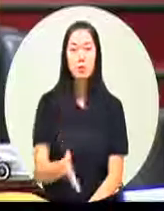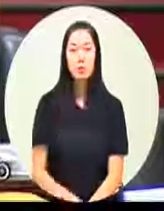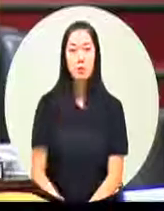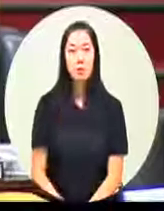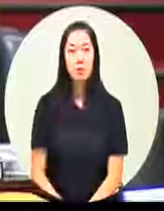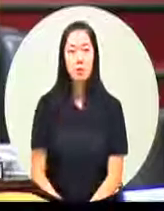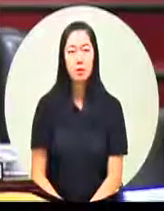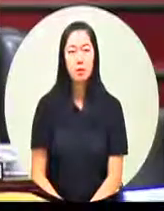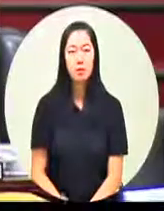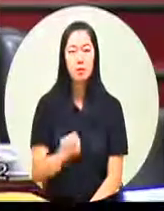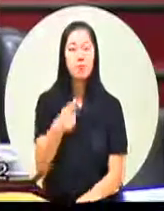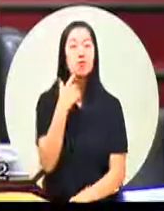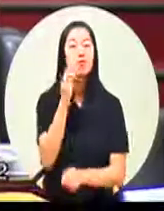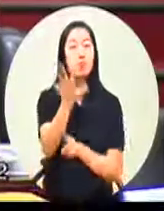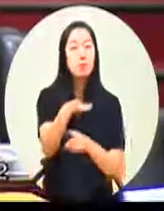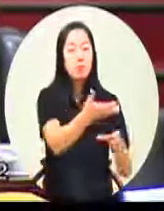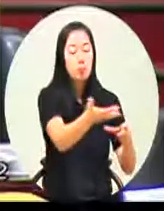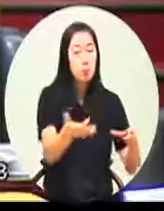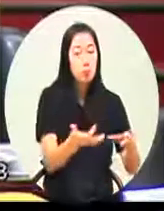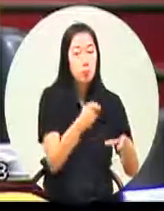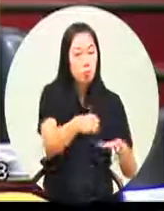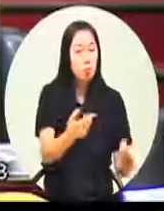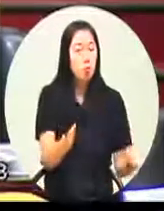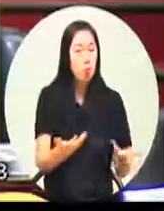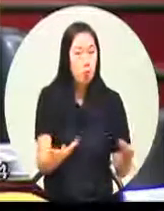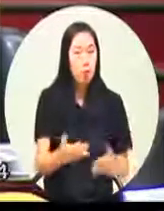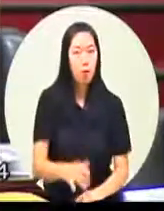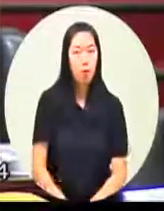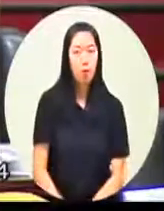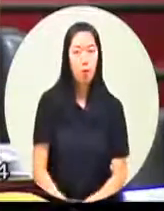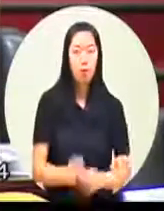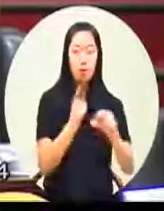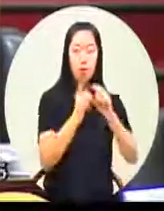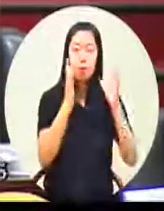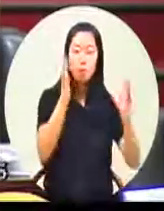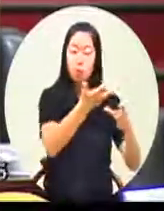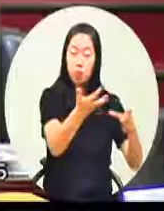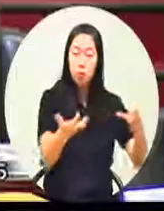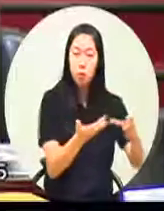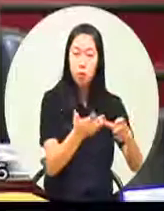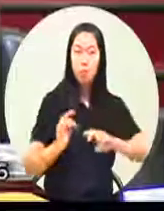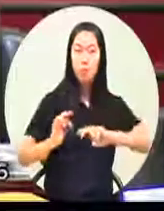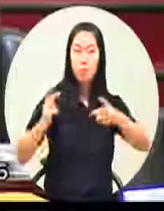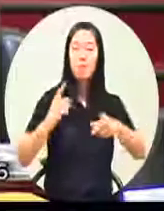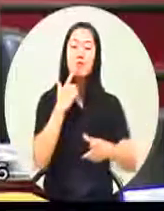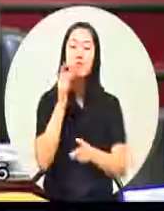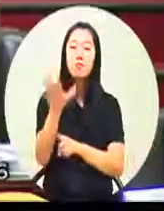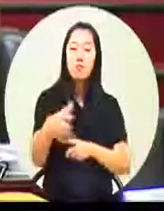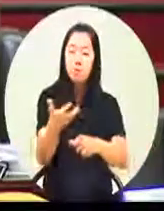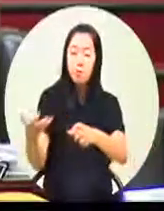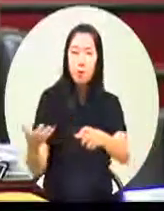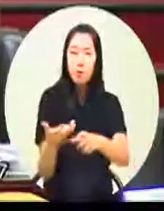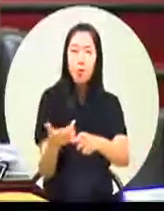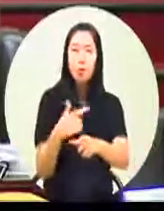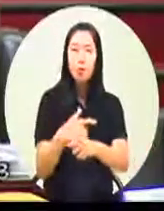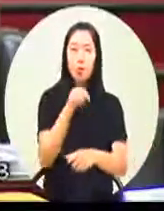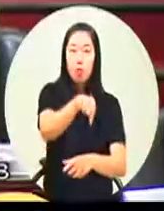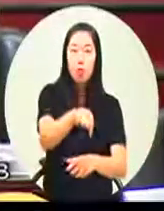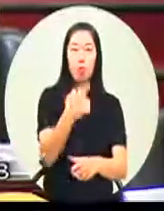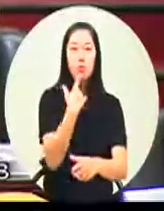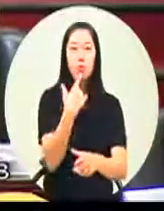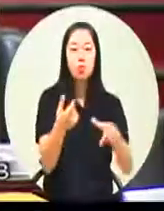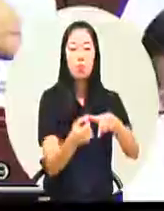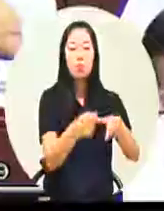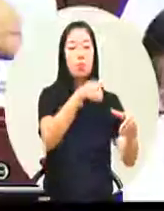就美浓湖的事情，中政府改美浓湖的事情，我们在美浓来进行一个公投，你同不同